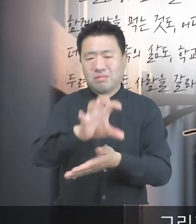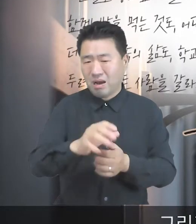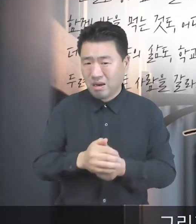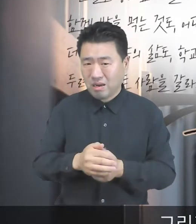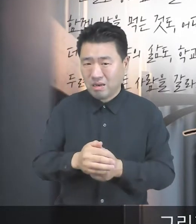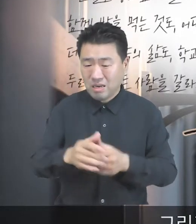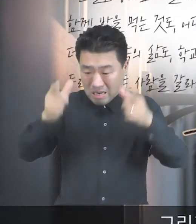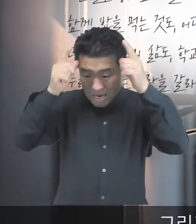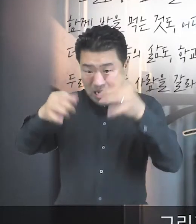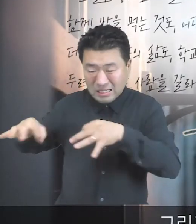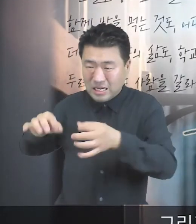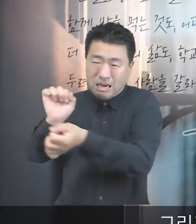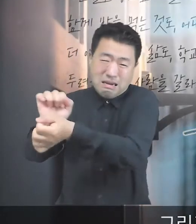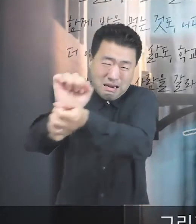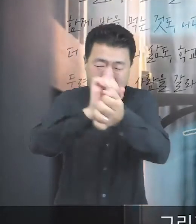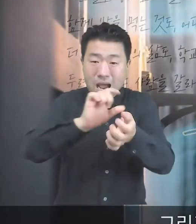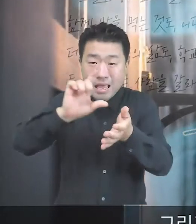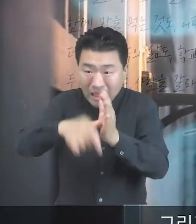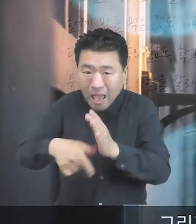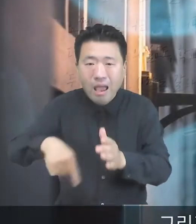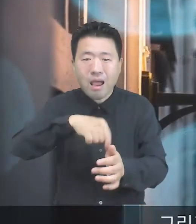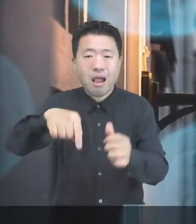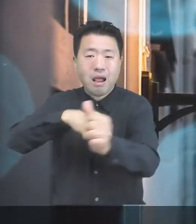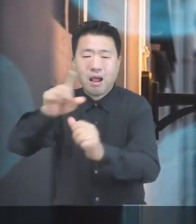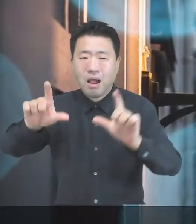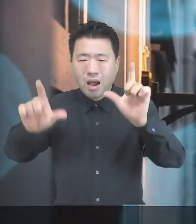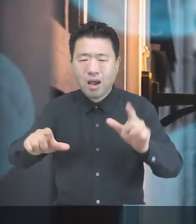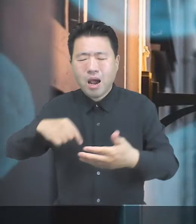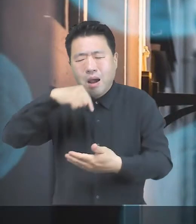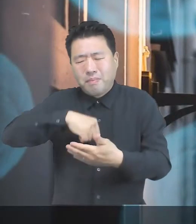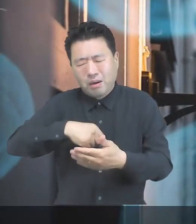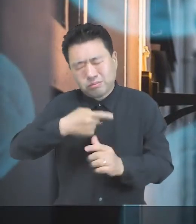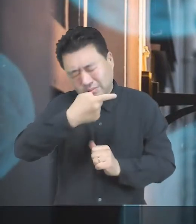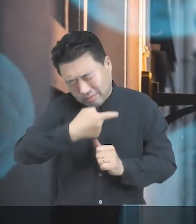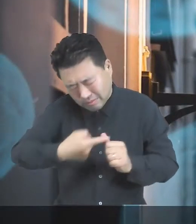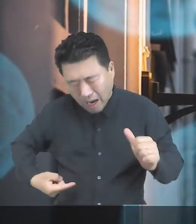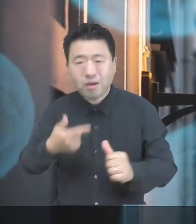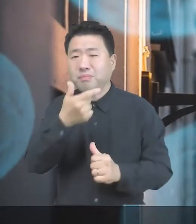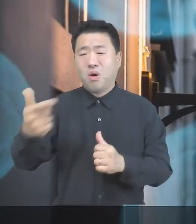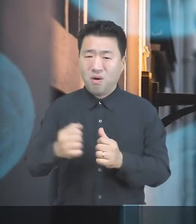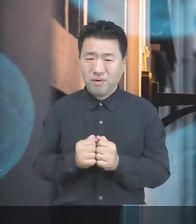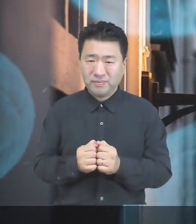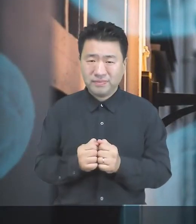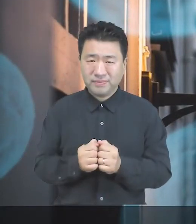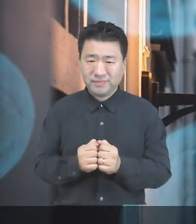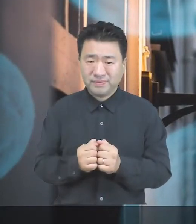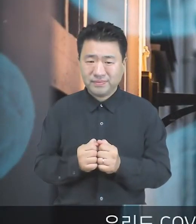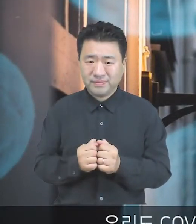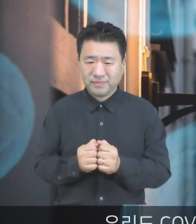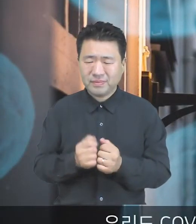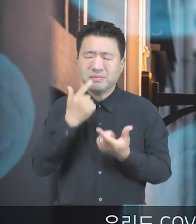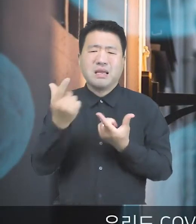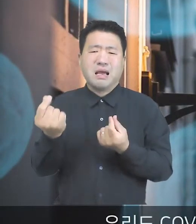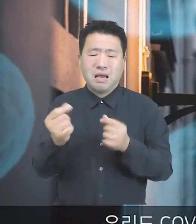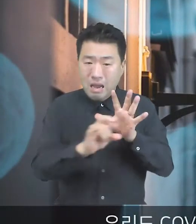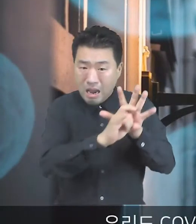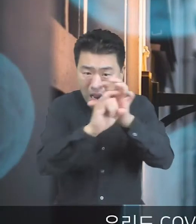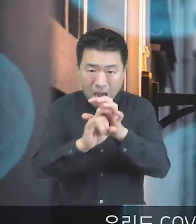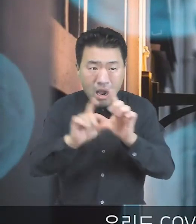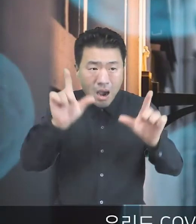그리고 스페인 독감이 세계를 휩쓸고 지나간 자리에는 사람들의 가슴 속에 상처를 남겼는데요.